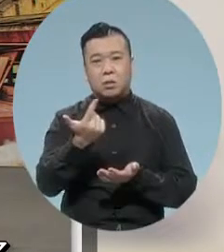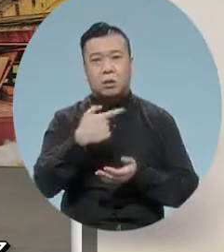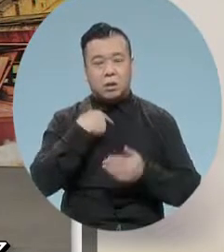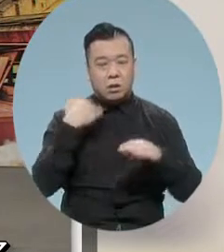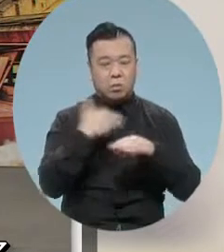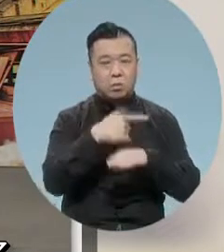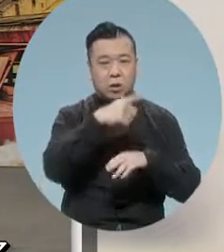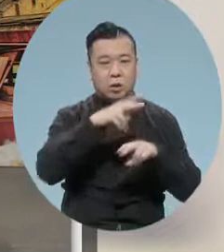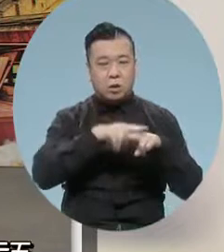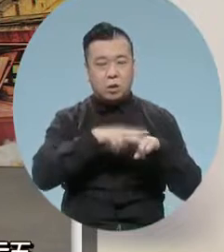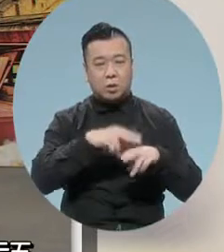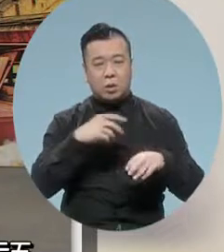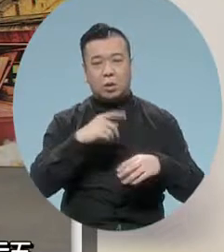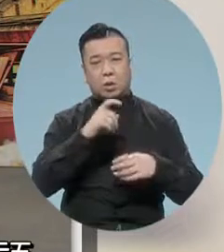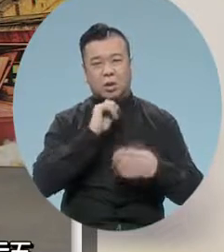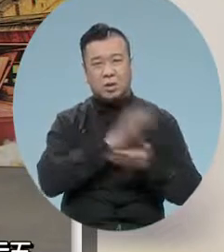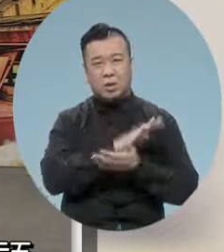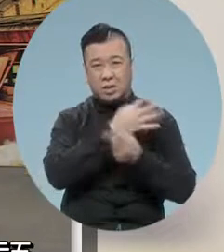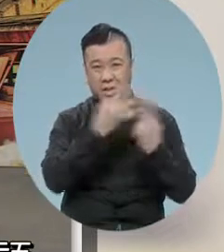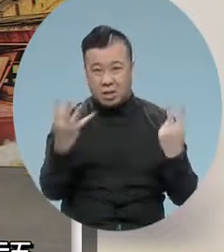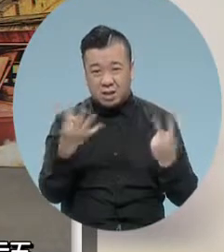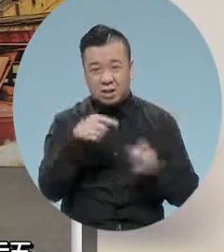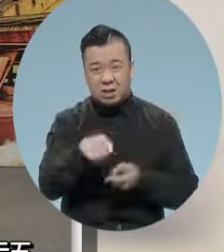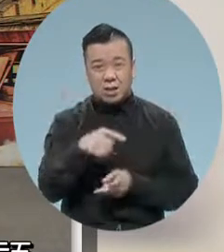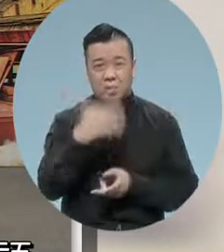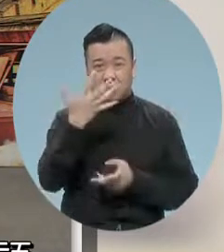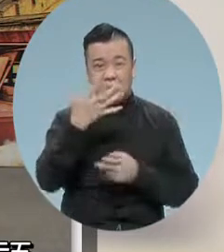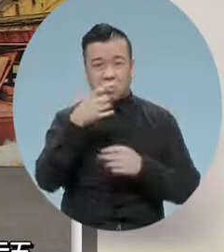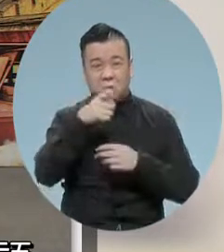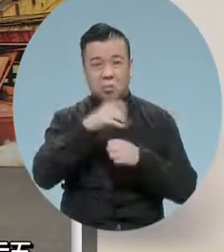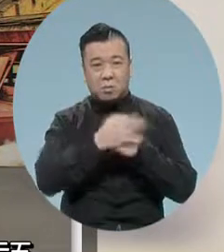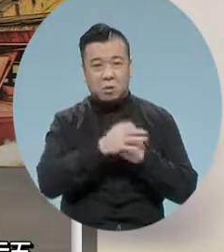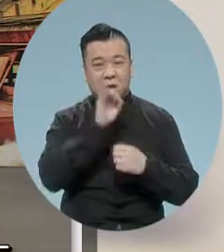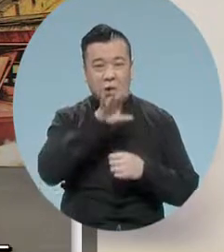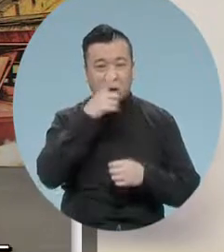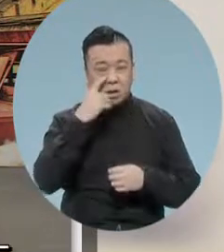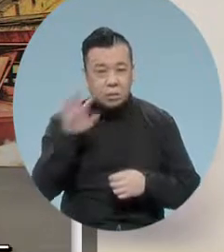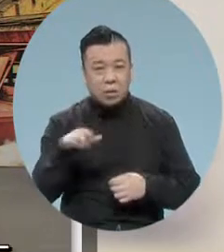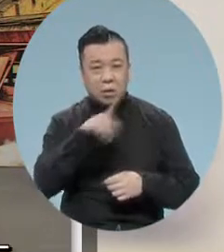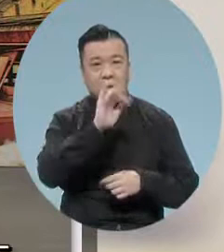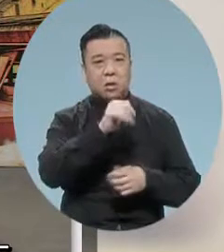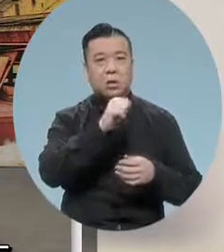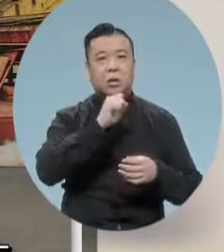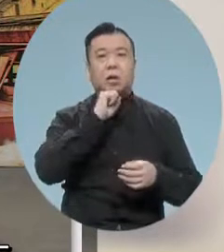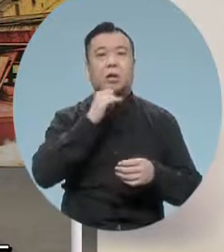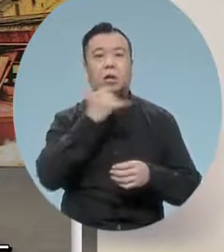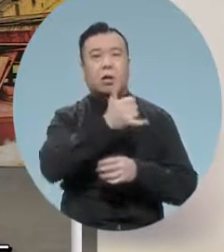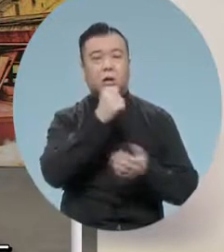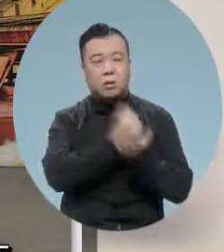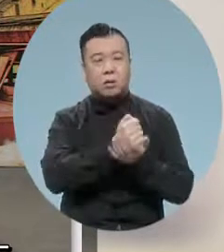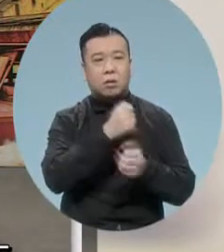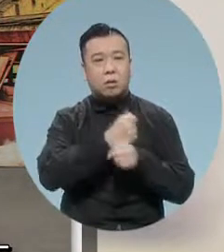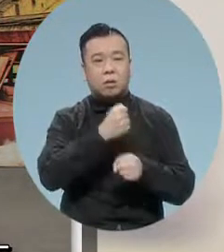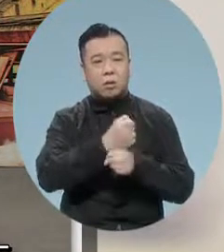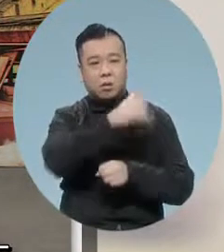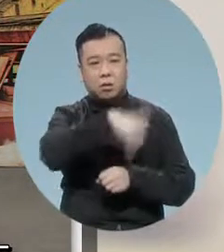歸24年？仲係只要你係五眼聯盟國家，你講英文嘅，你可以攞個 working permit 一個工